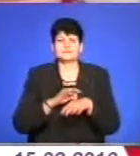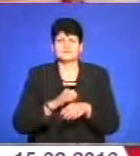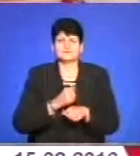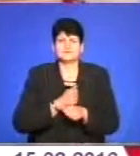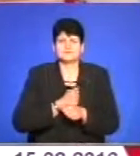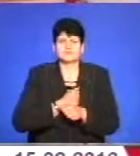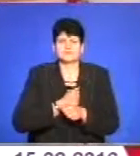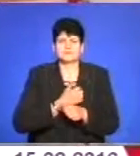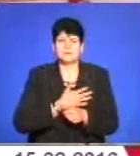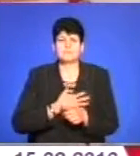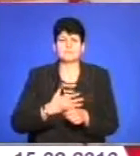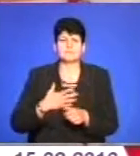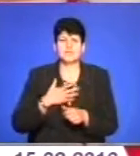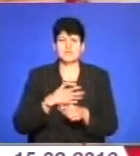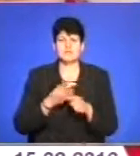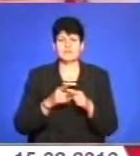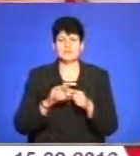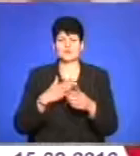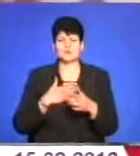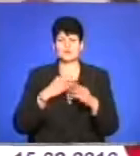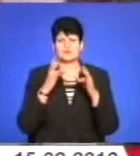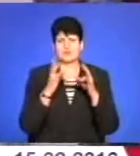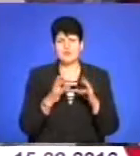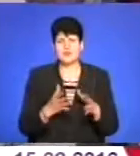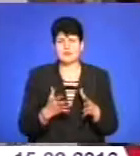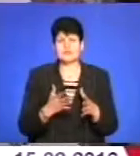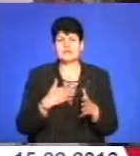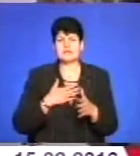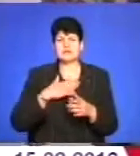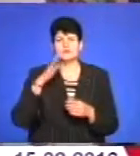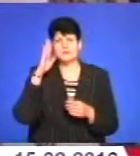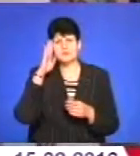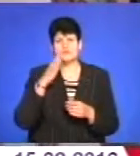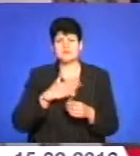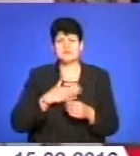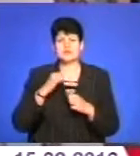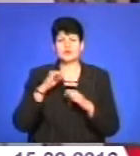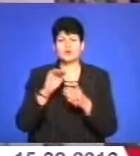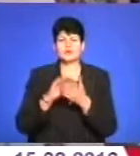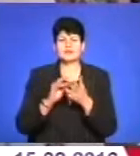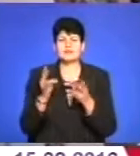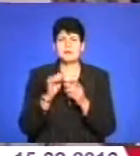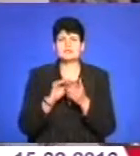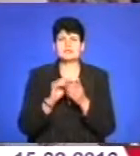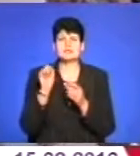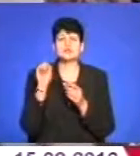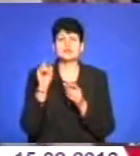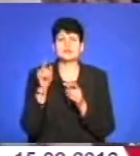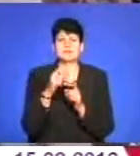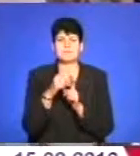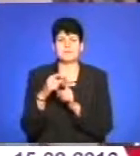жалем переживаємо цю нашу трагедію. За наші хлопці, за наші герої треба писати золотими літерами.